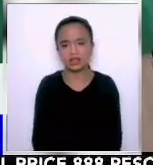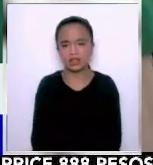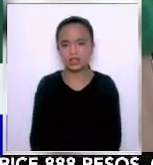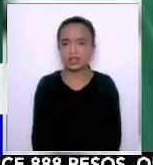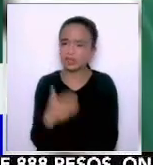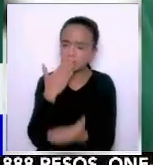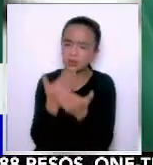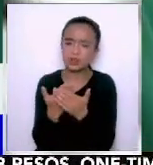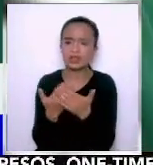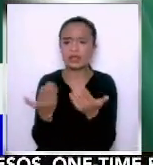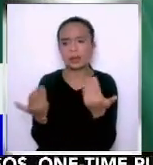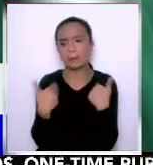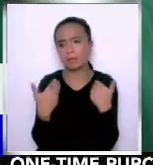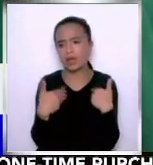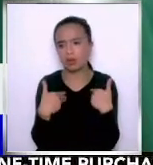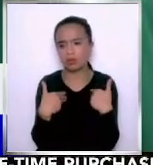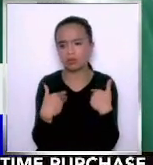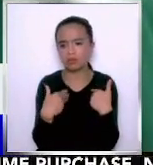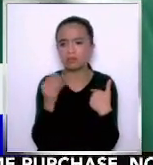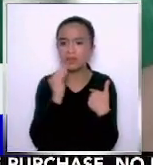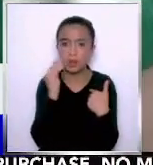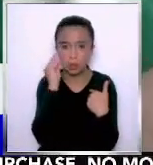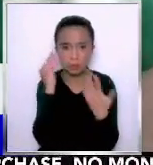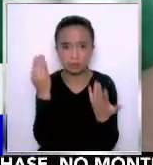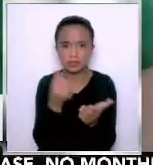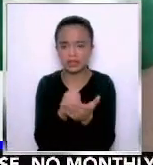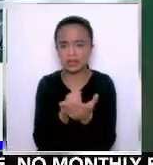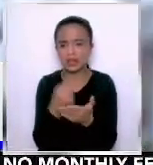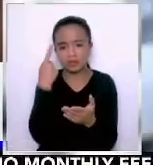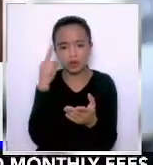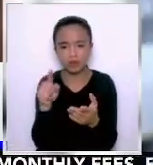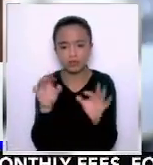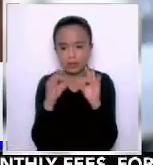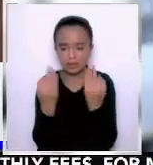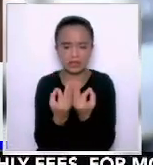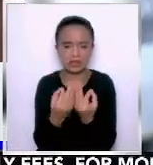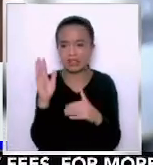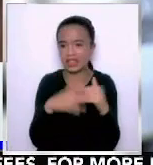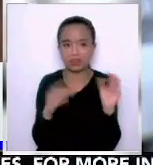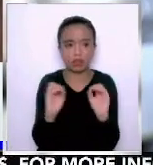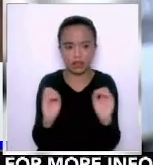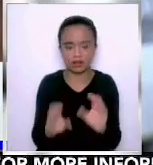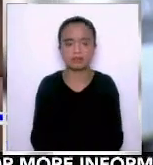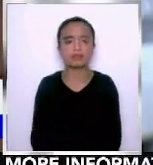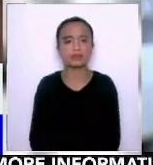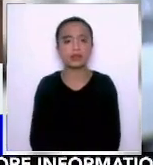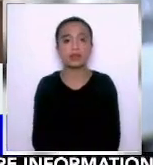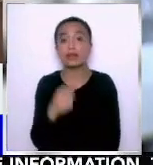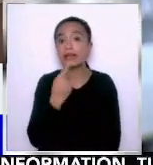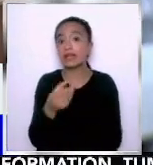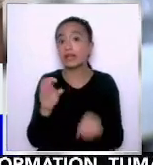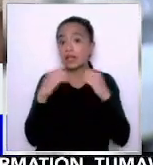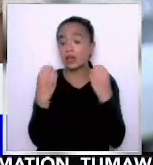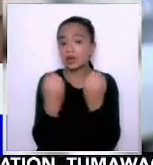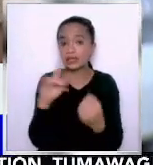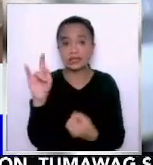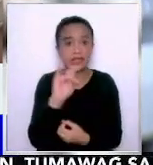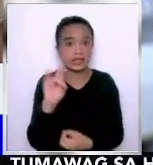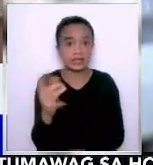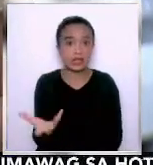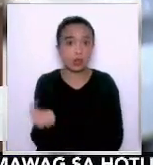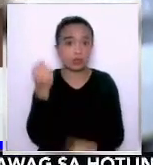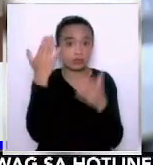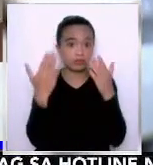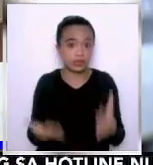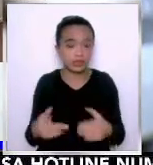may maiuwi ka talaga para sa pamilya kaysa sa wala talaga. Sipag na lang. Ayon sa organisasyon ng mga taxi operators sa Pilipinas, ganito ang